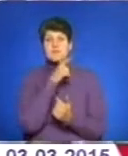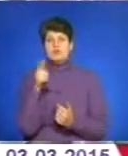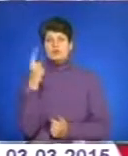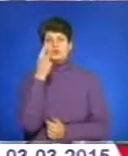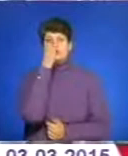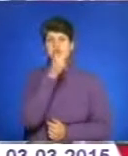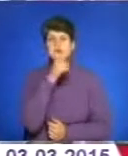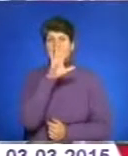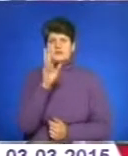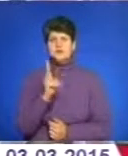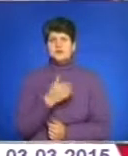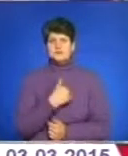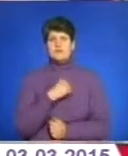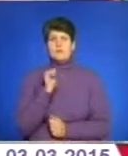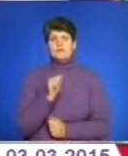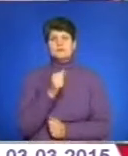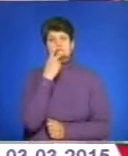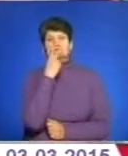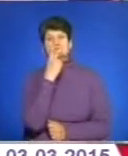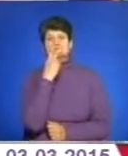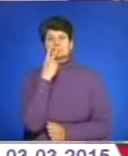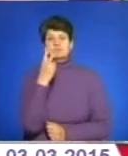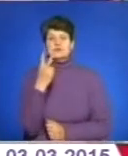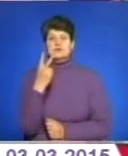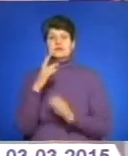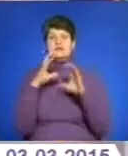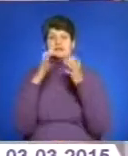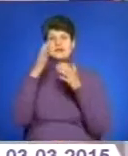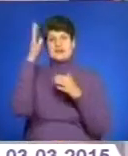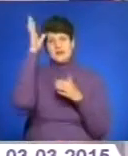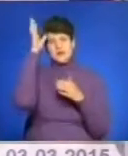місяця усі небайдужі можуть доторкнутися до незвіданого світу науки і мистецтва.